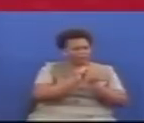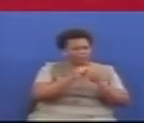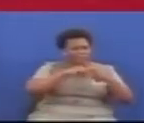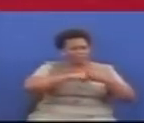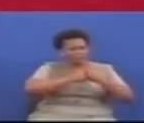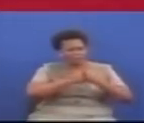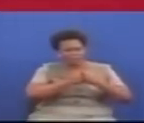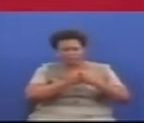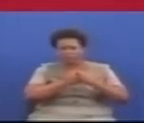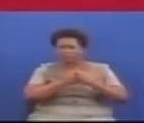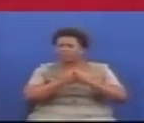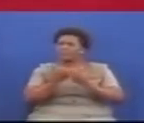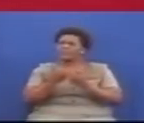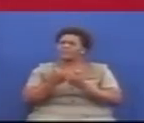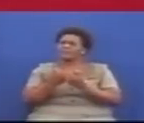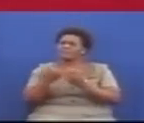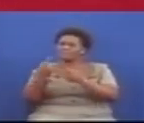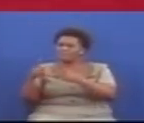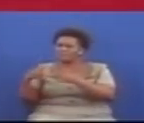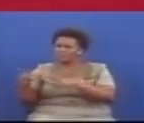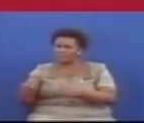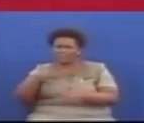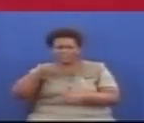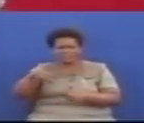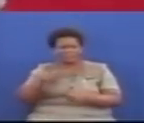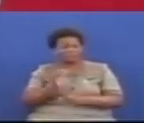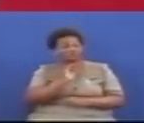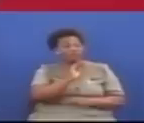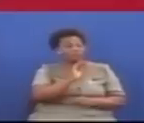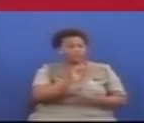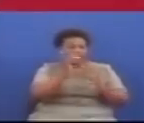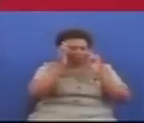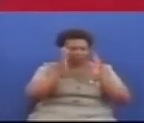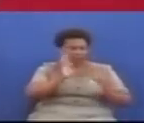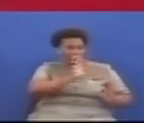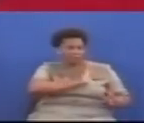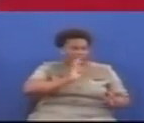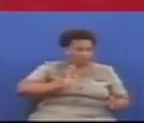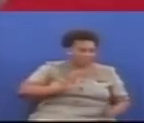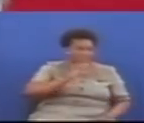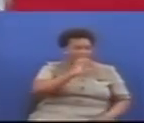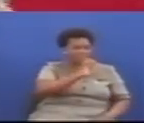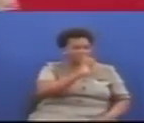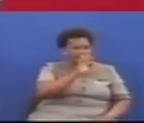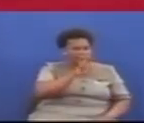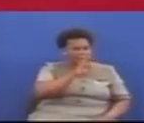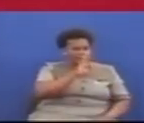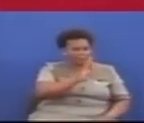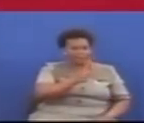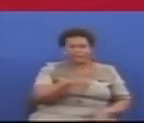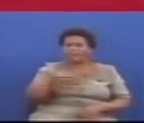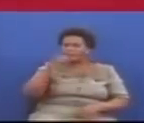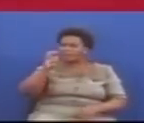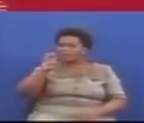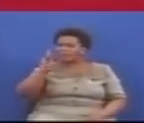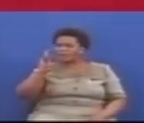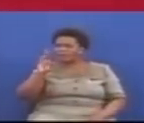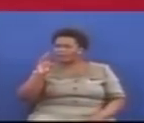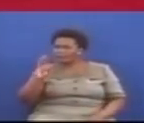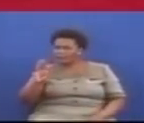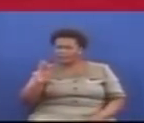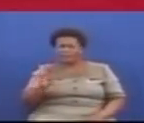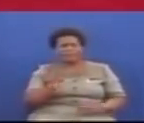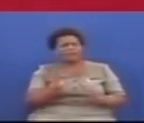JV hizi, ambapo tumeelekeza wenzetu upande wa CRB na wenzetu wa IRB kwamba ndio walezi wa hizi taasisi hizi,